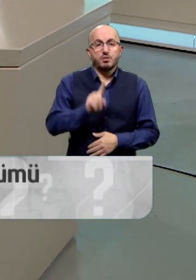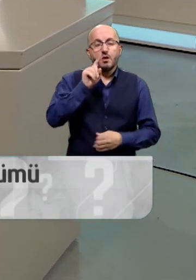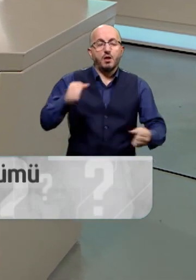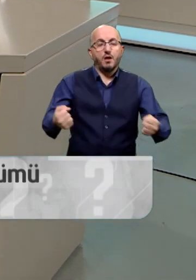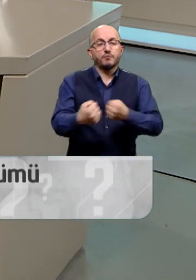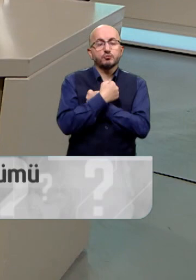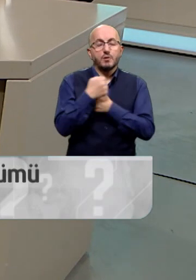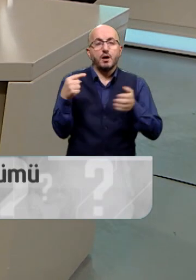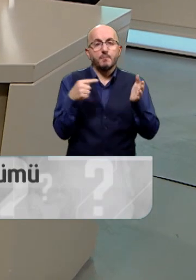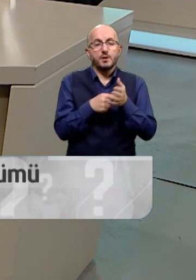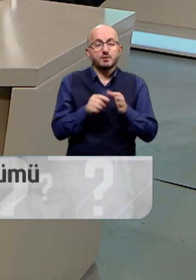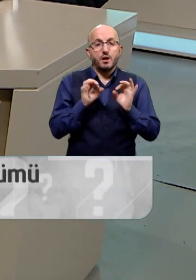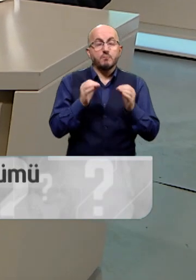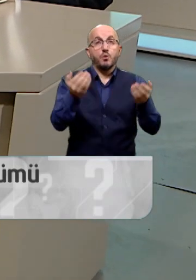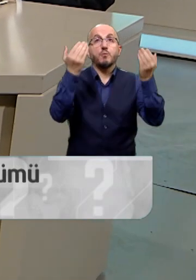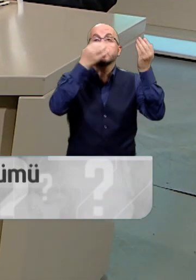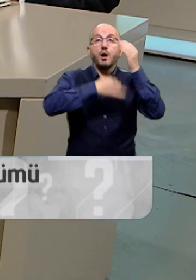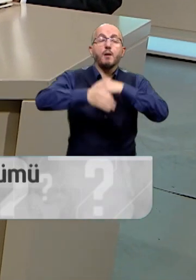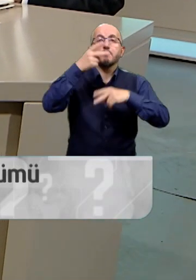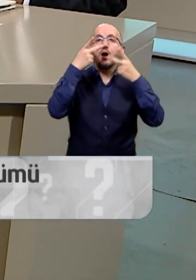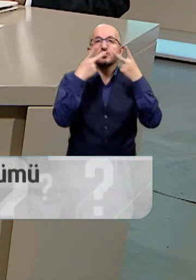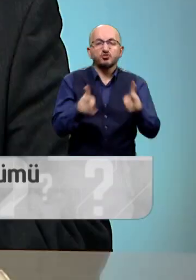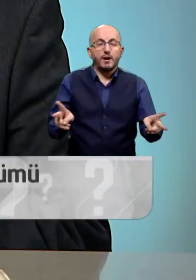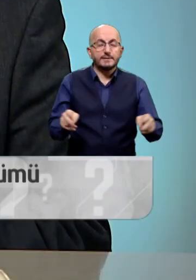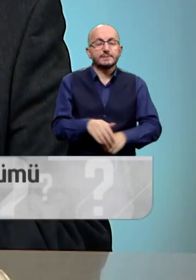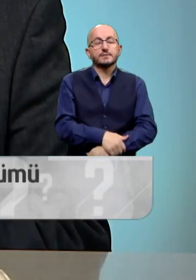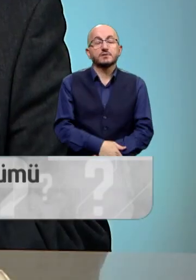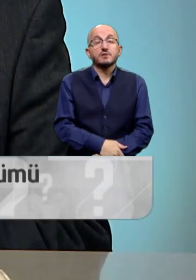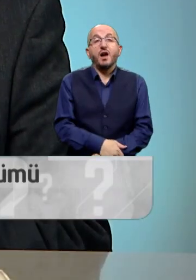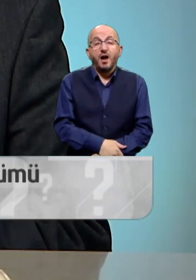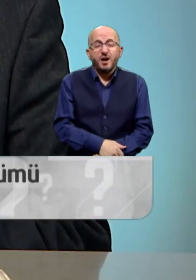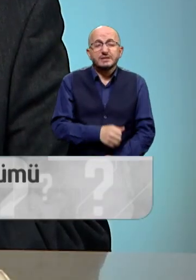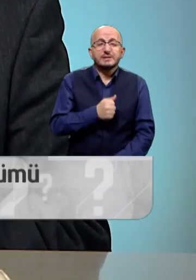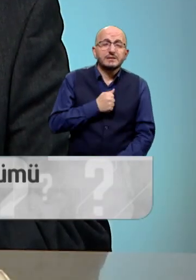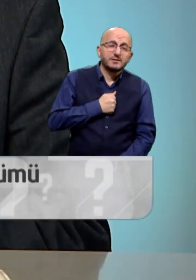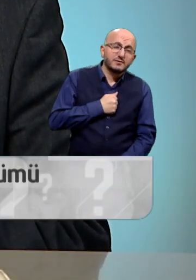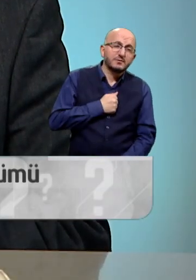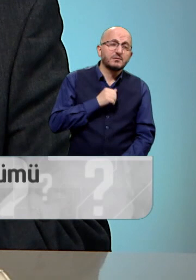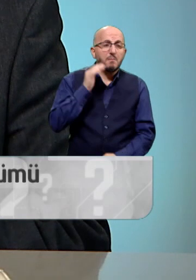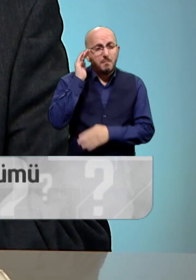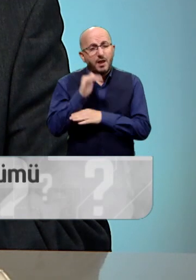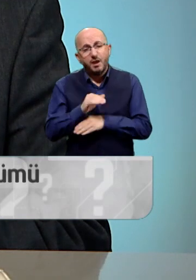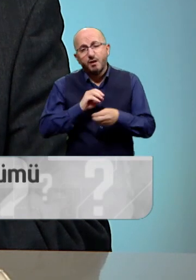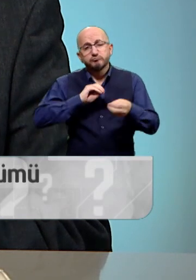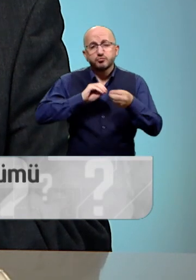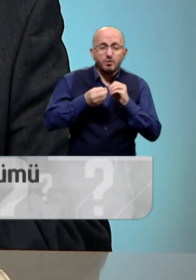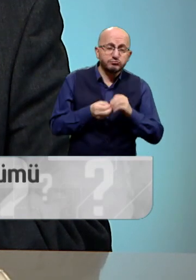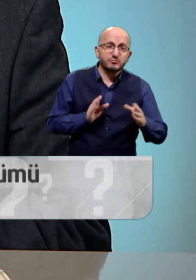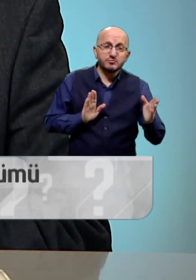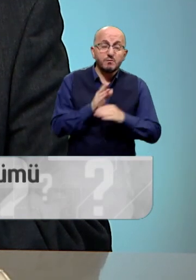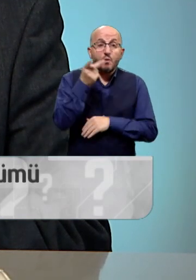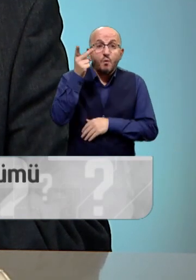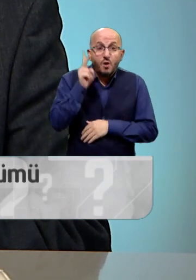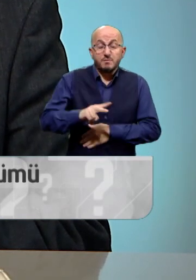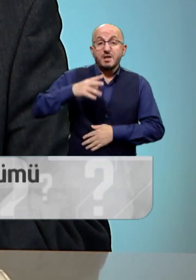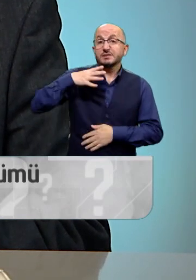amacıyla böyle bir niyazda bulunmak caiz. Ancak sıkıntılar, musibetler karşısında ölüm